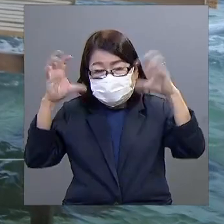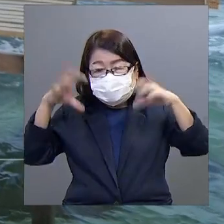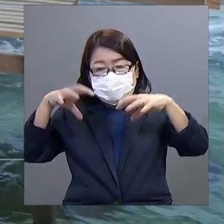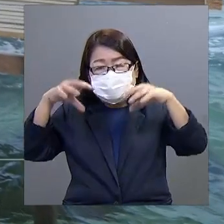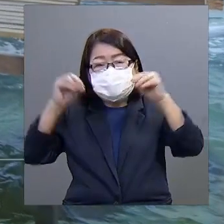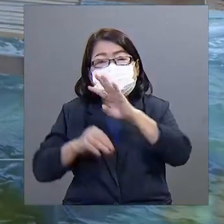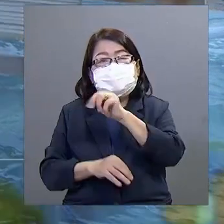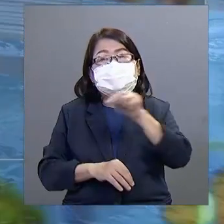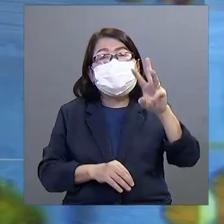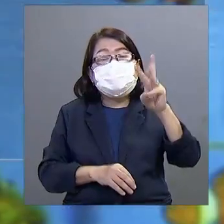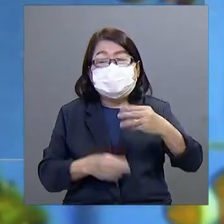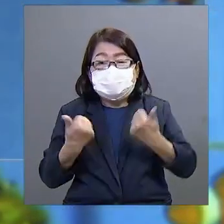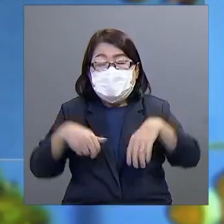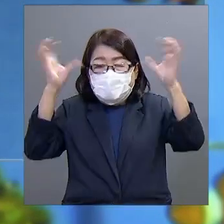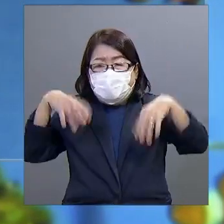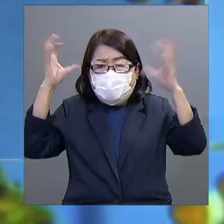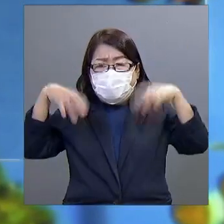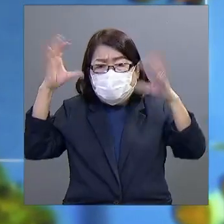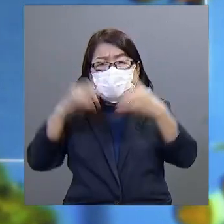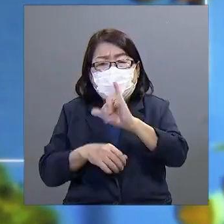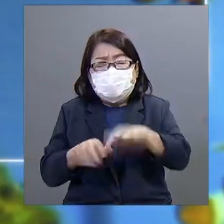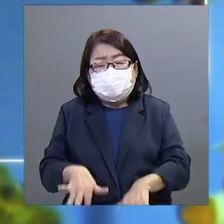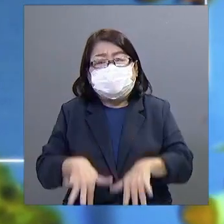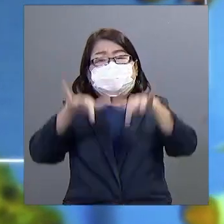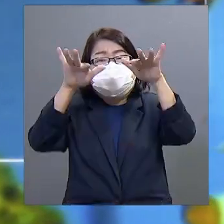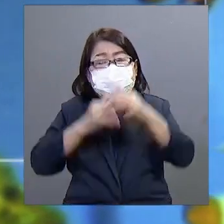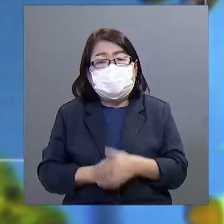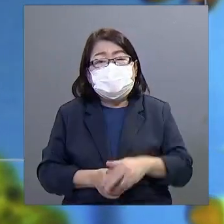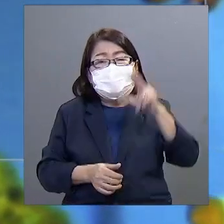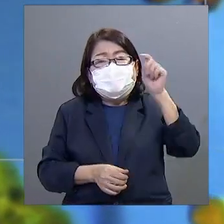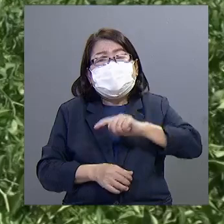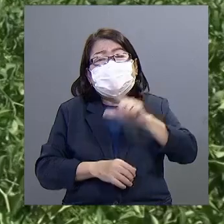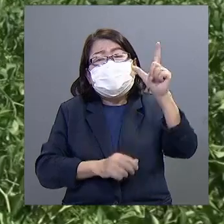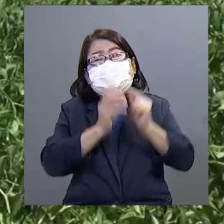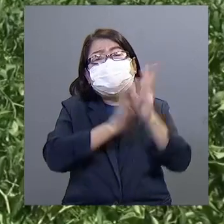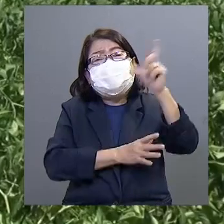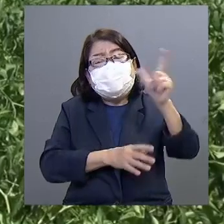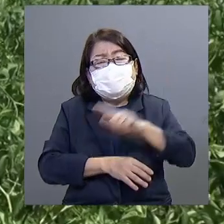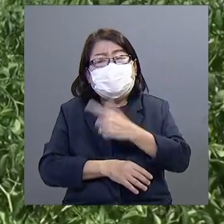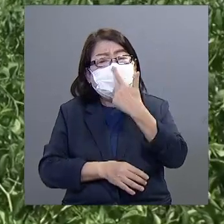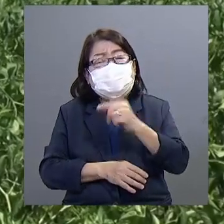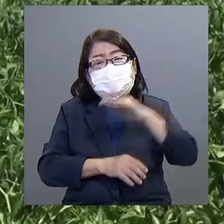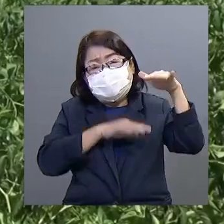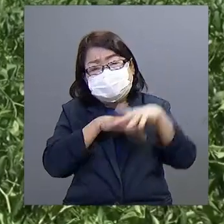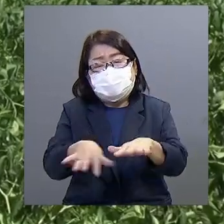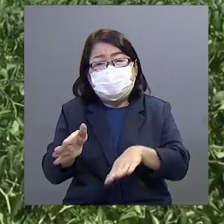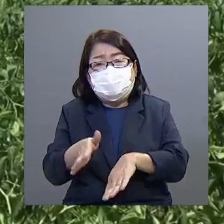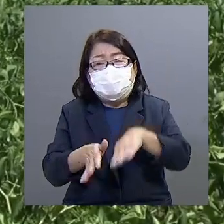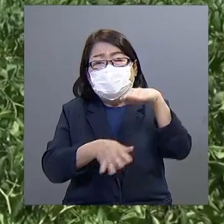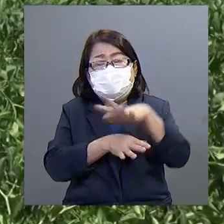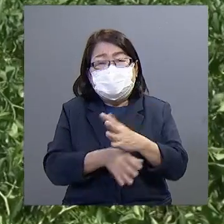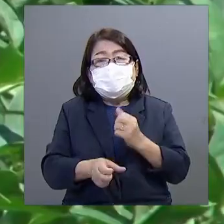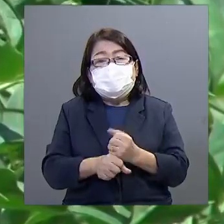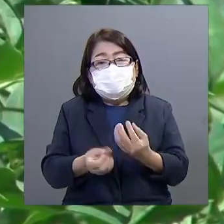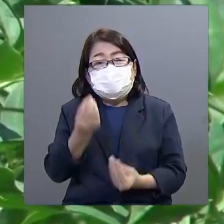อาจะทำใหเกิสภาว Ran นทั่วมชับปล่าน นำป่าหะห่างและน้ำลนตะหิงขึ้ได้พื้ธีการเกษตśćทอยู่ในพ้ทรุ่ควทำทางระ